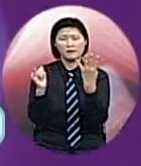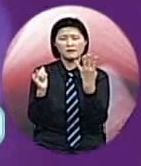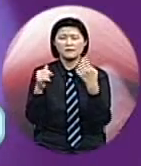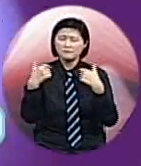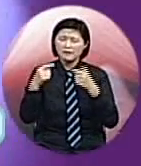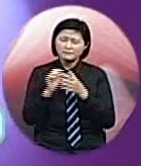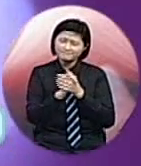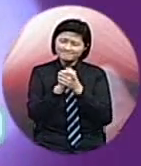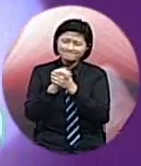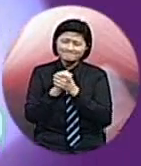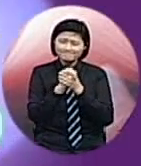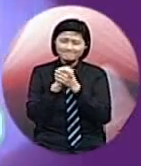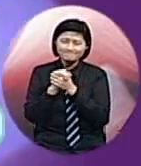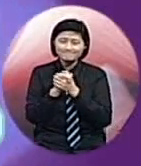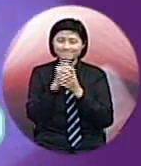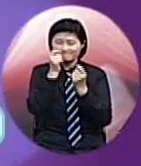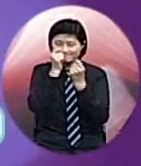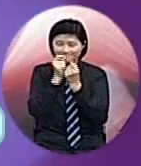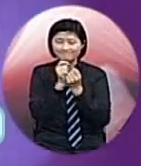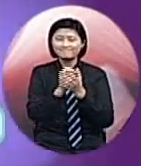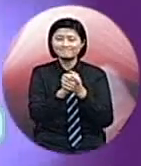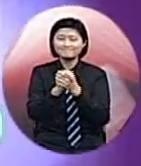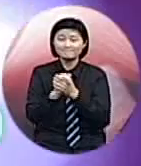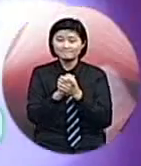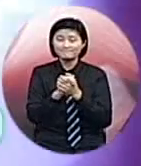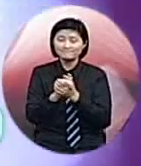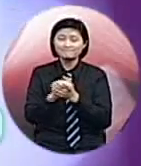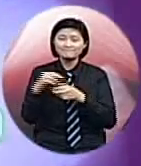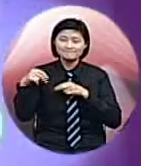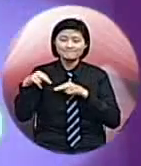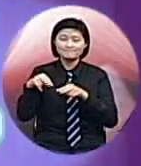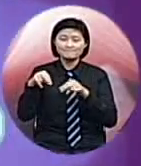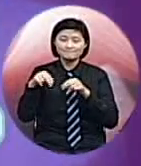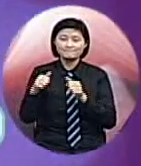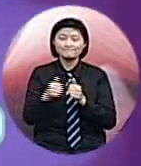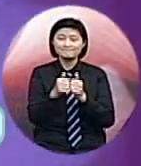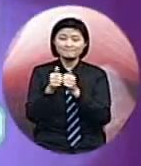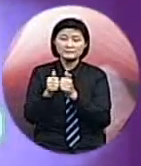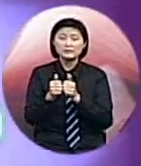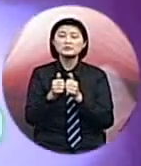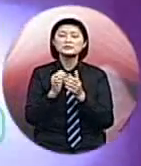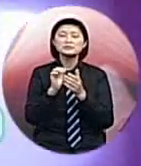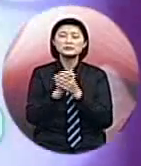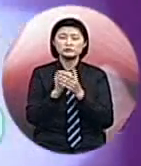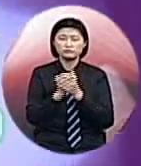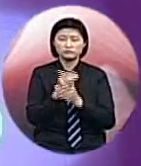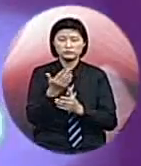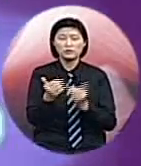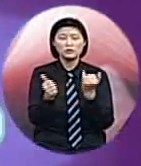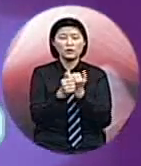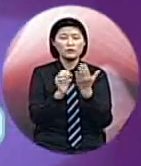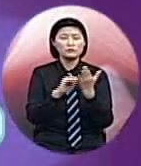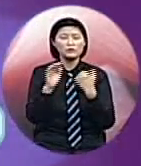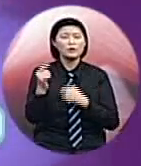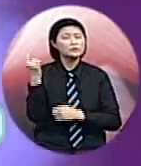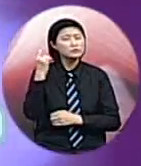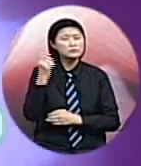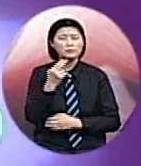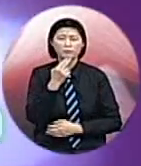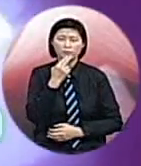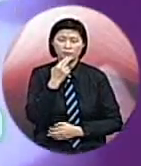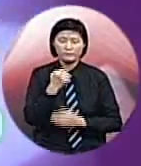막 떨어질 새 없이 거의 같이 붙어댕기다시피 하고 이렇게 친한 네. 친구였었는데 서로 결혼하고 소식을 몰라요.